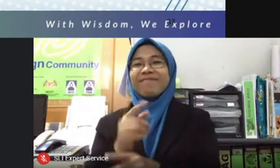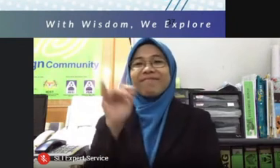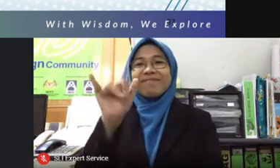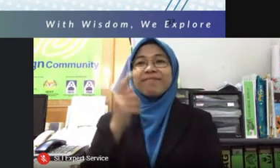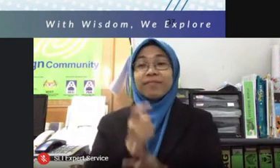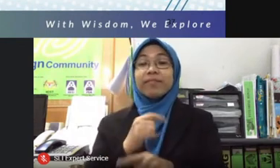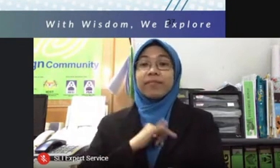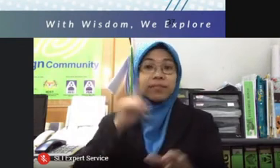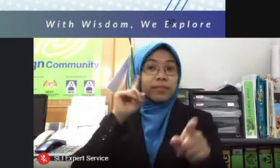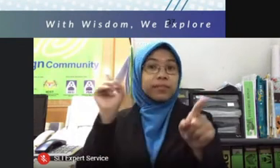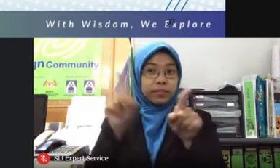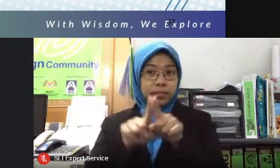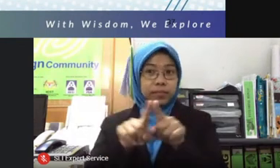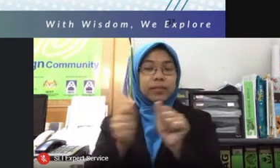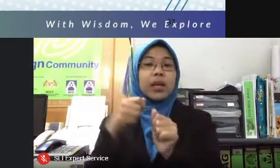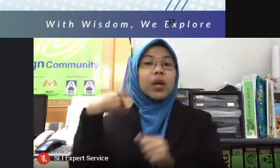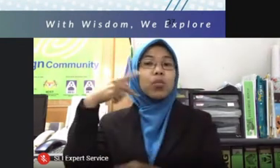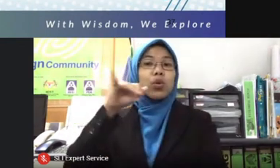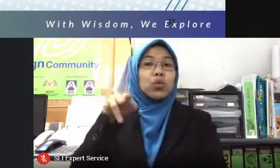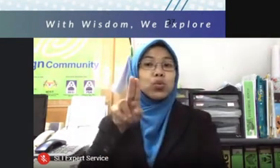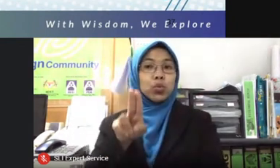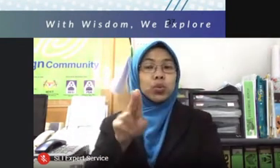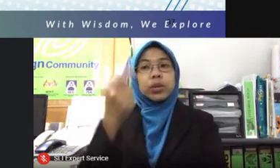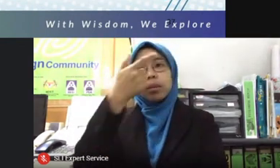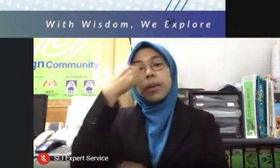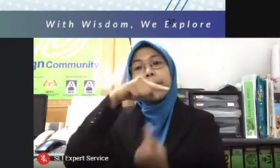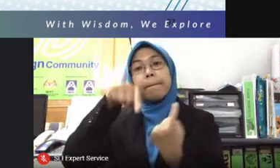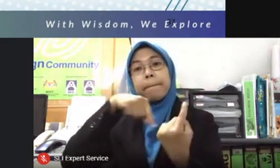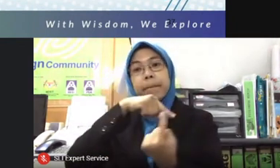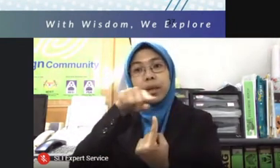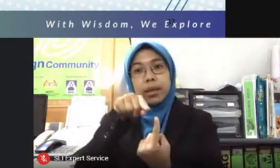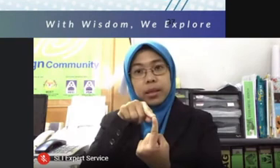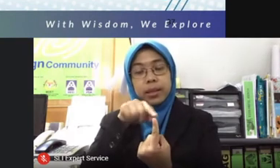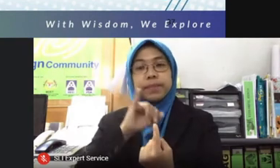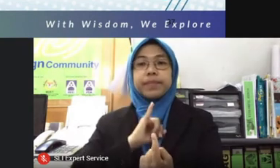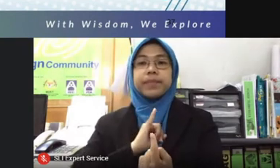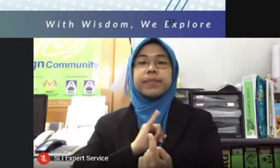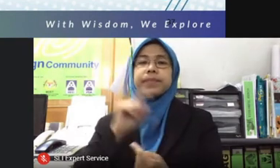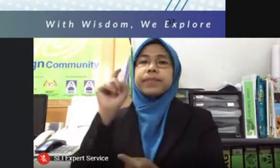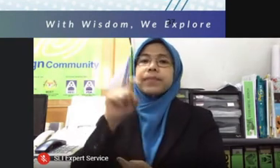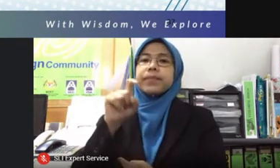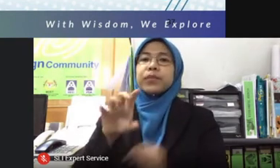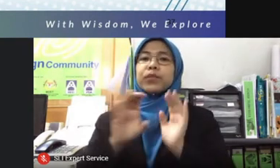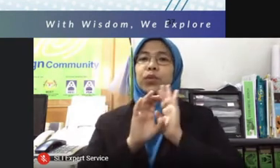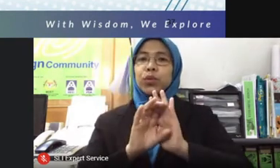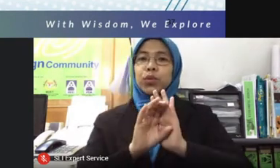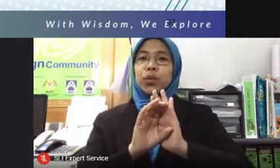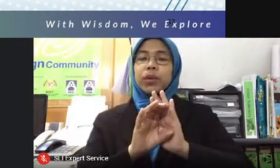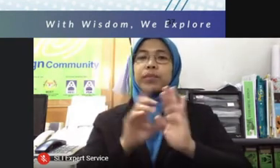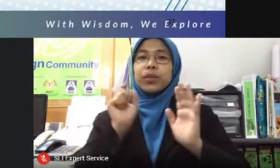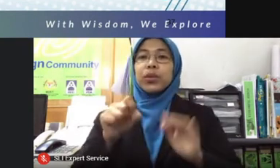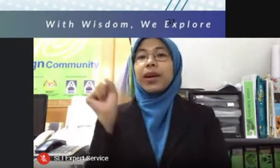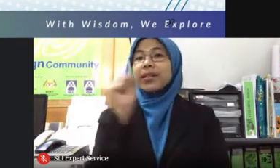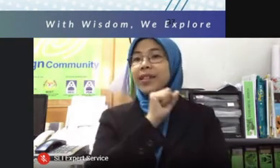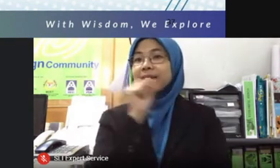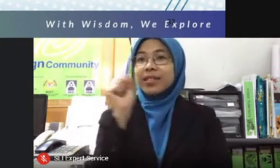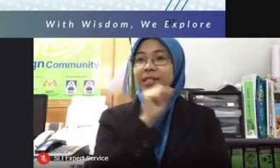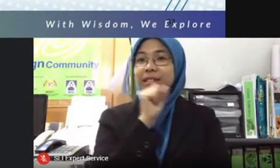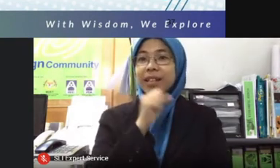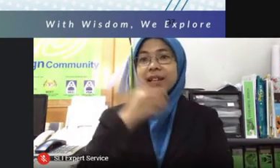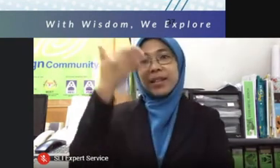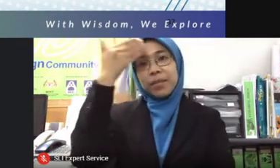Betul. Saya setuju dengan Puan Ju sebab apabila saya perlu, contoh saya perlu bernyanyi di hadapan